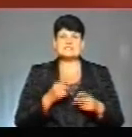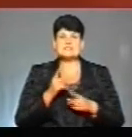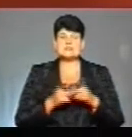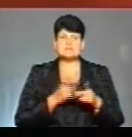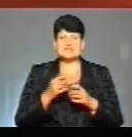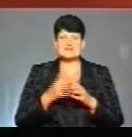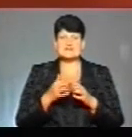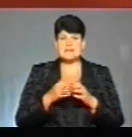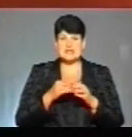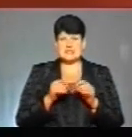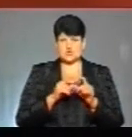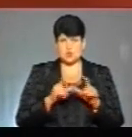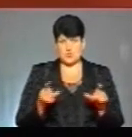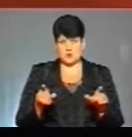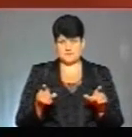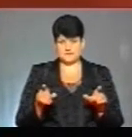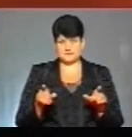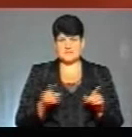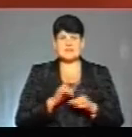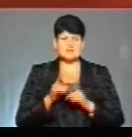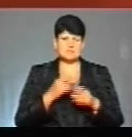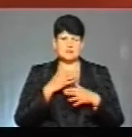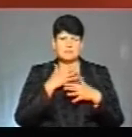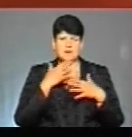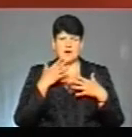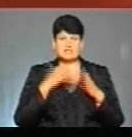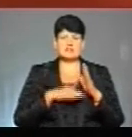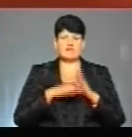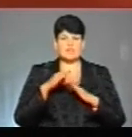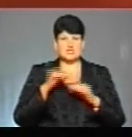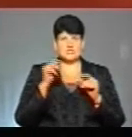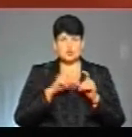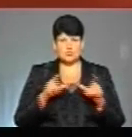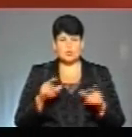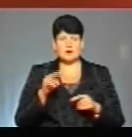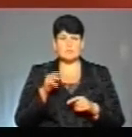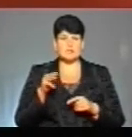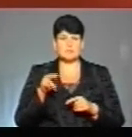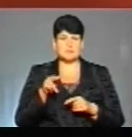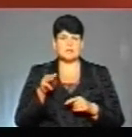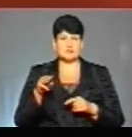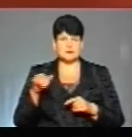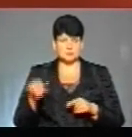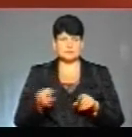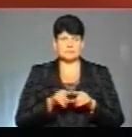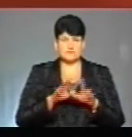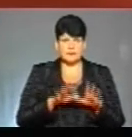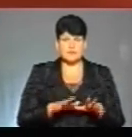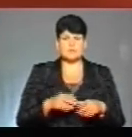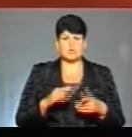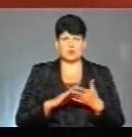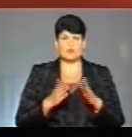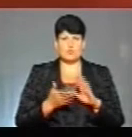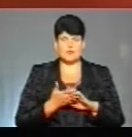у середній школі, але змін багато і в вищій школі та профтехосвіті. І до цього питання ми домовилися з